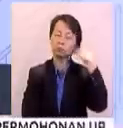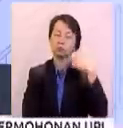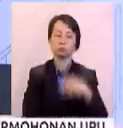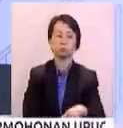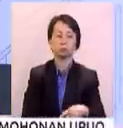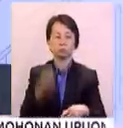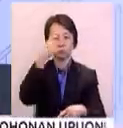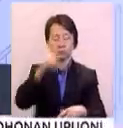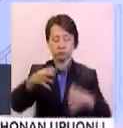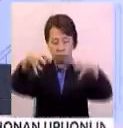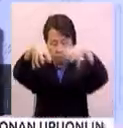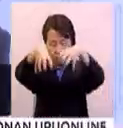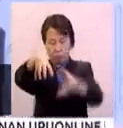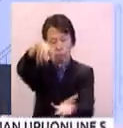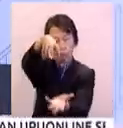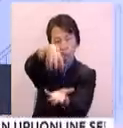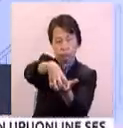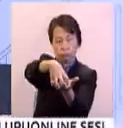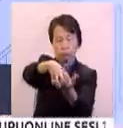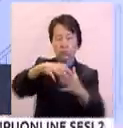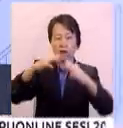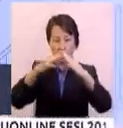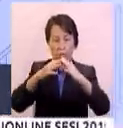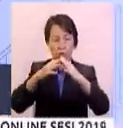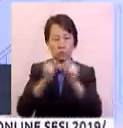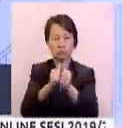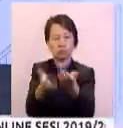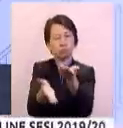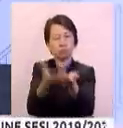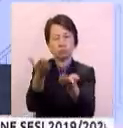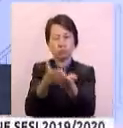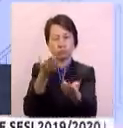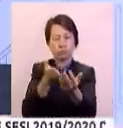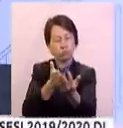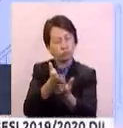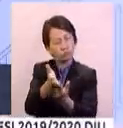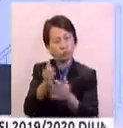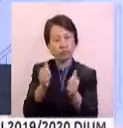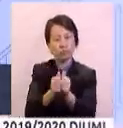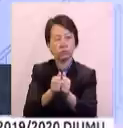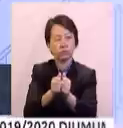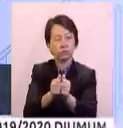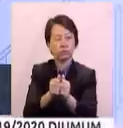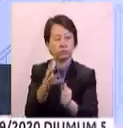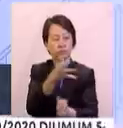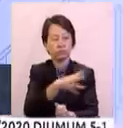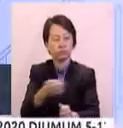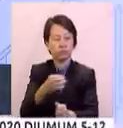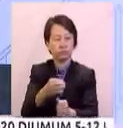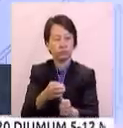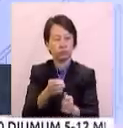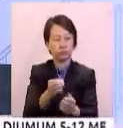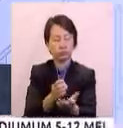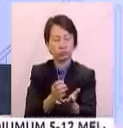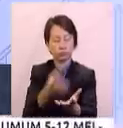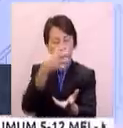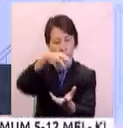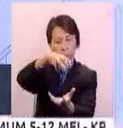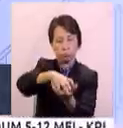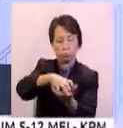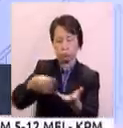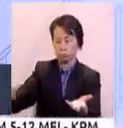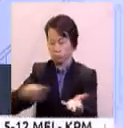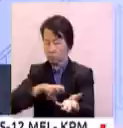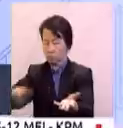Affordable housing coupled with easy accessibility via an integrated public